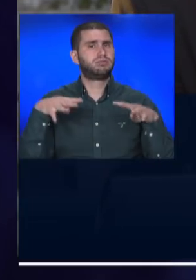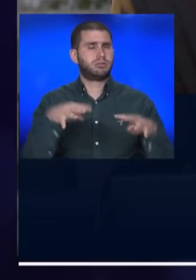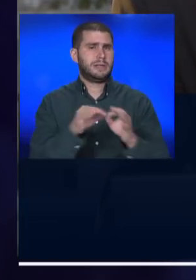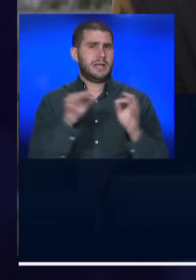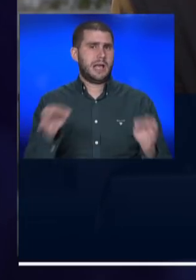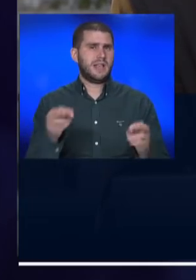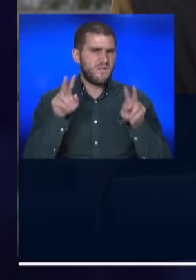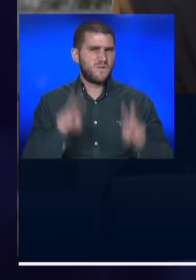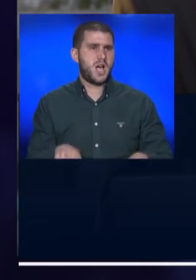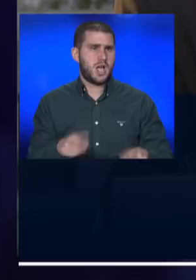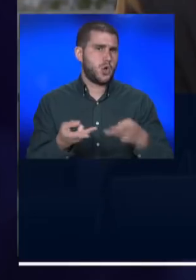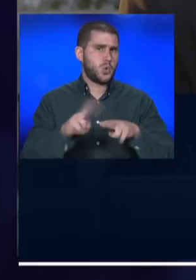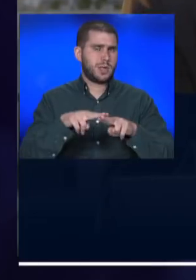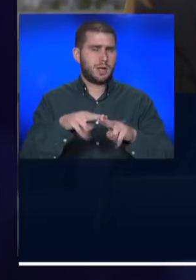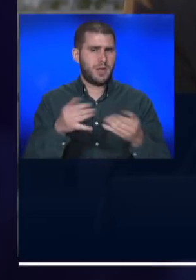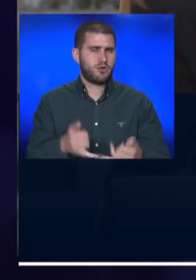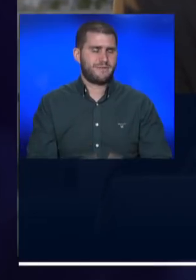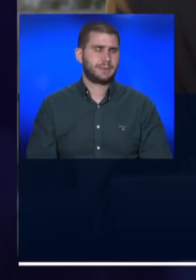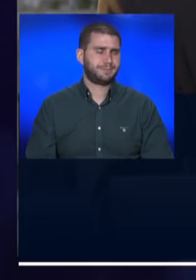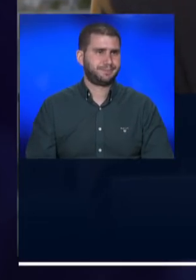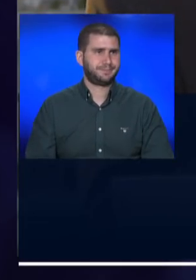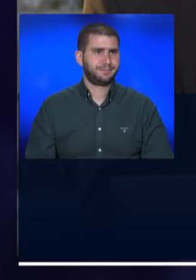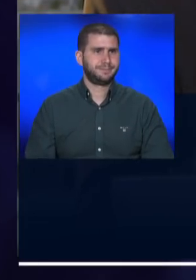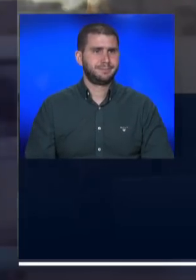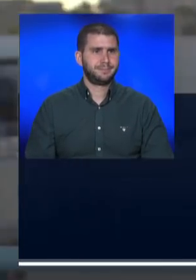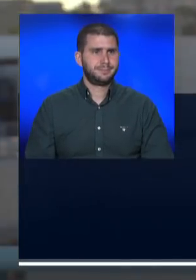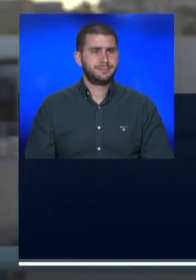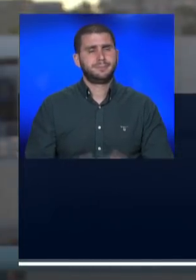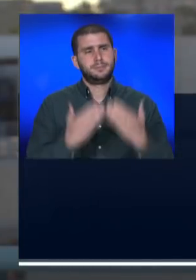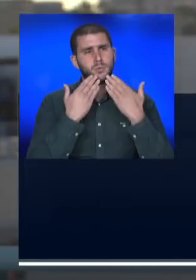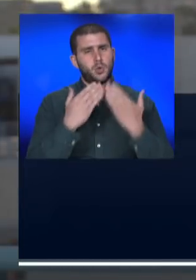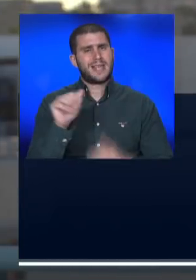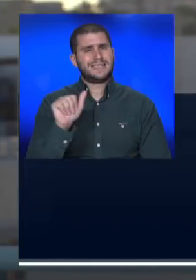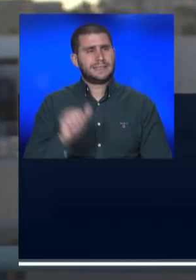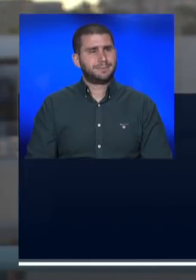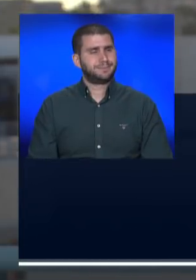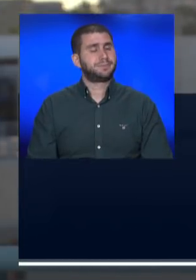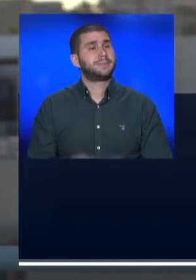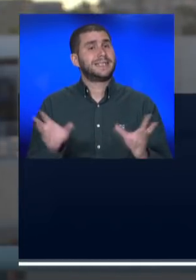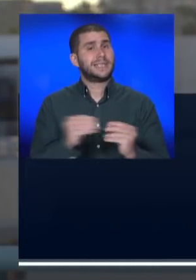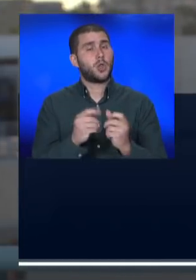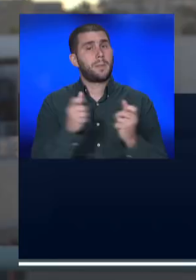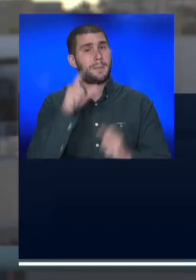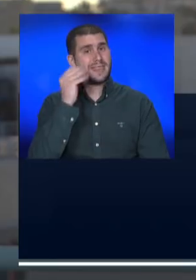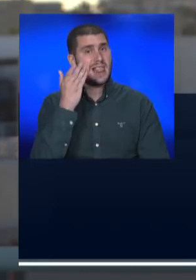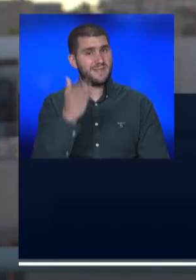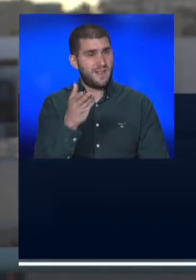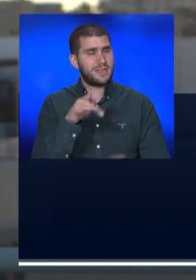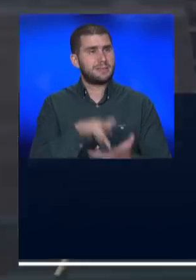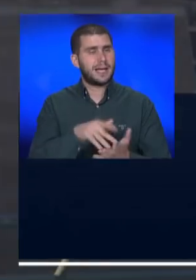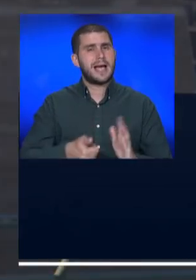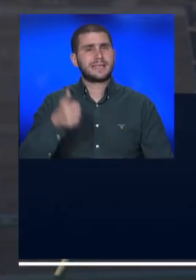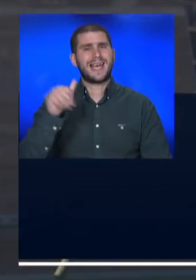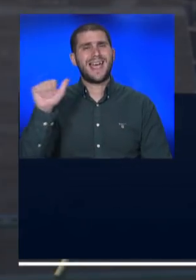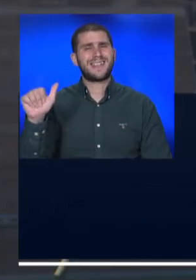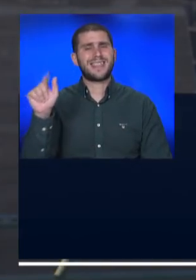כבר ברגעים האלה. תודה איציק. כאן איתנו בעמדה שלנו בתל אביב, השר איתן גינזבורג, כחול לבן.